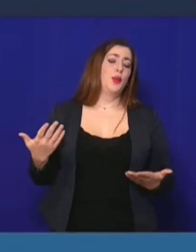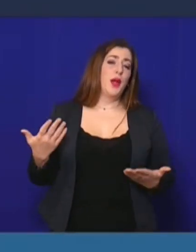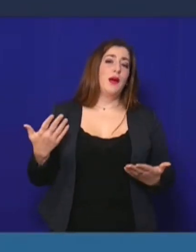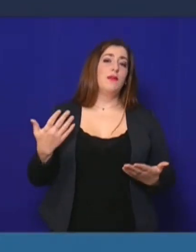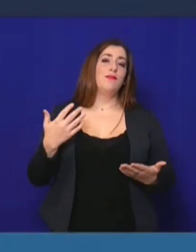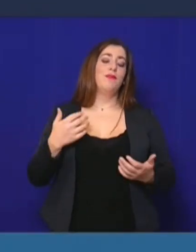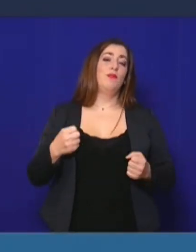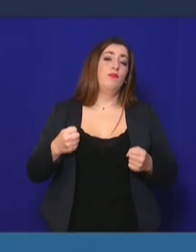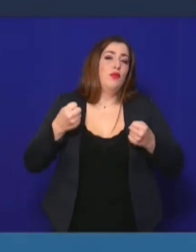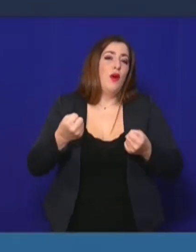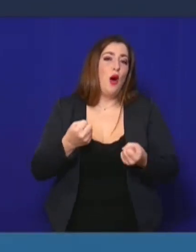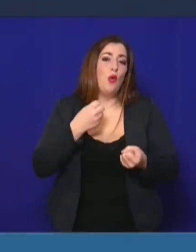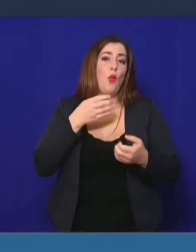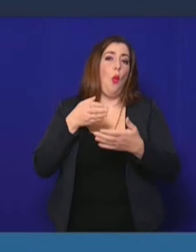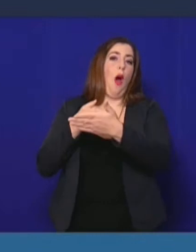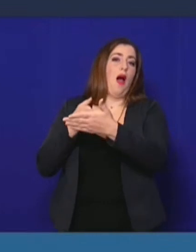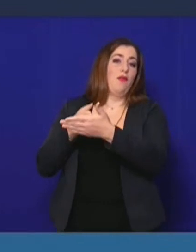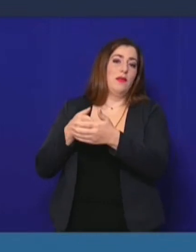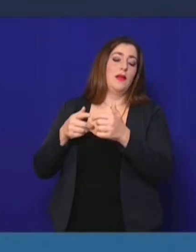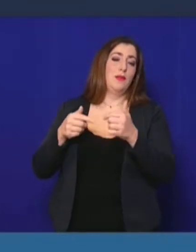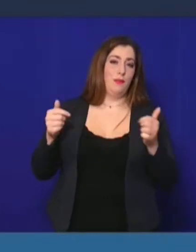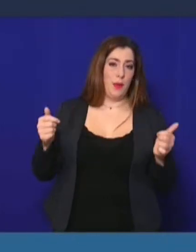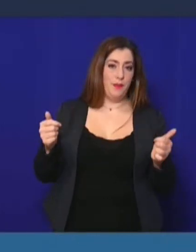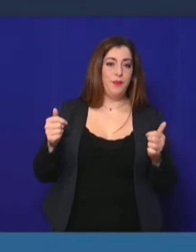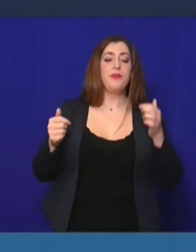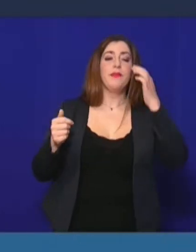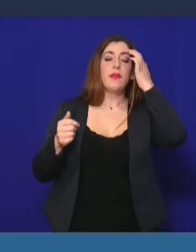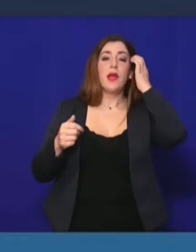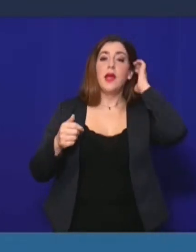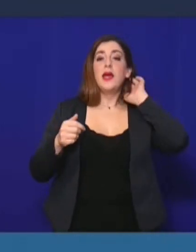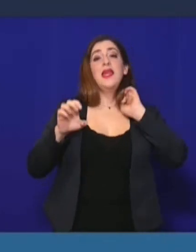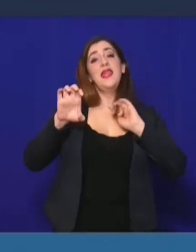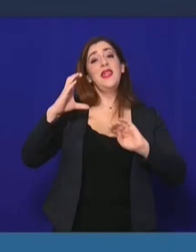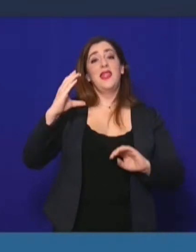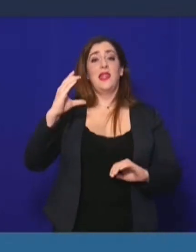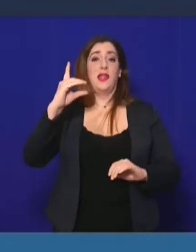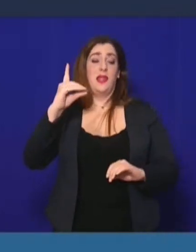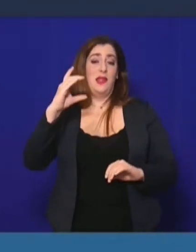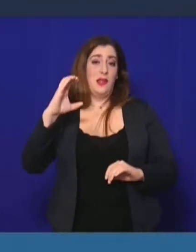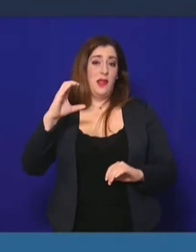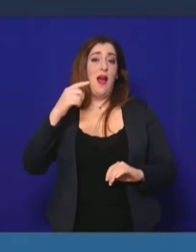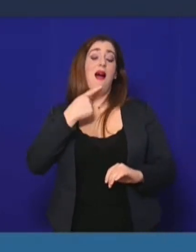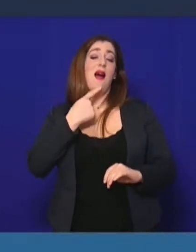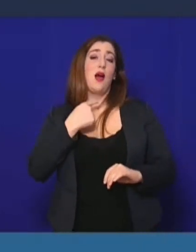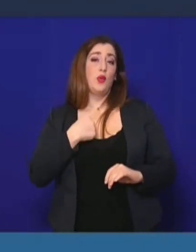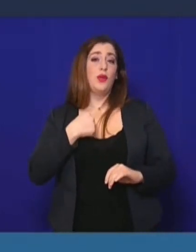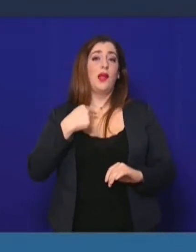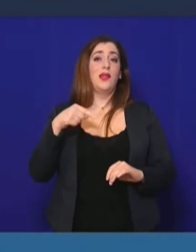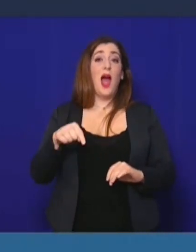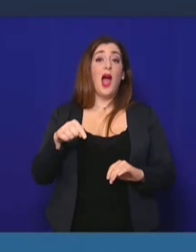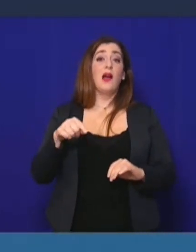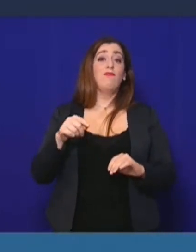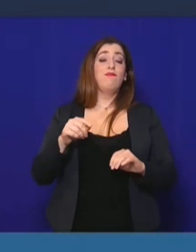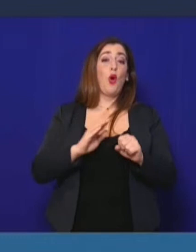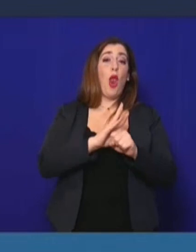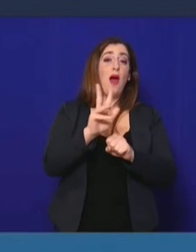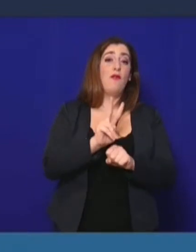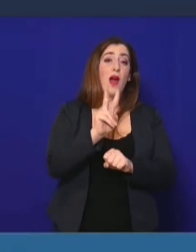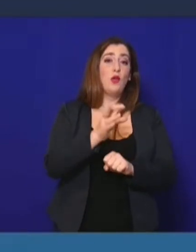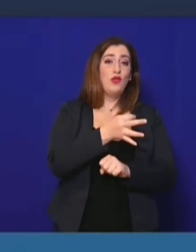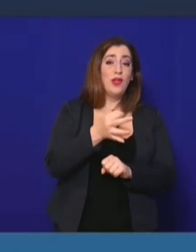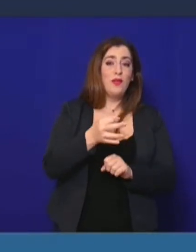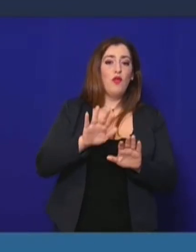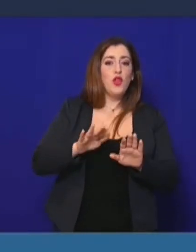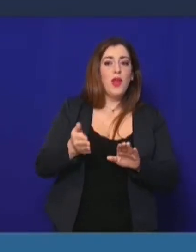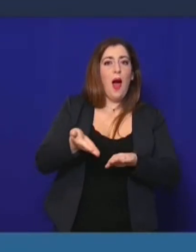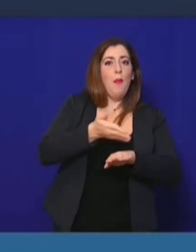allura aħna badna dawk in-nies kollha li skont l-informazzjoni li kellna li kienu ġew mill-Ingilterra sa mit-13 ta' Diċembru